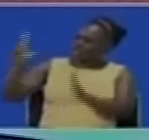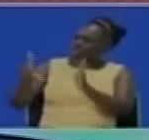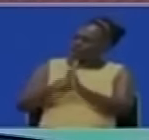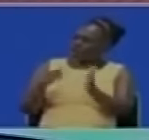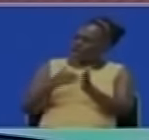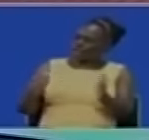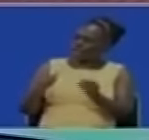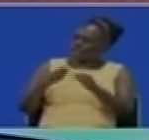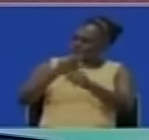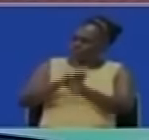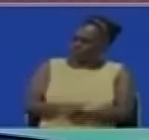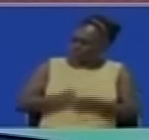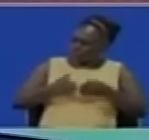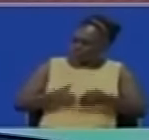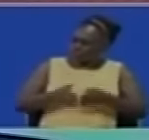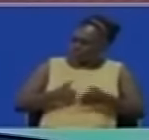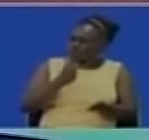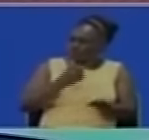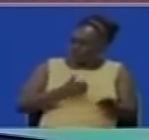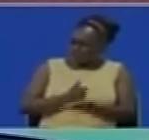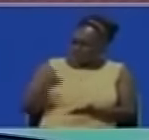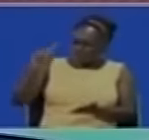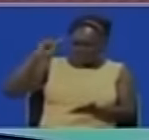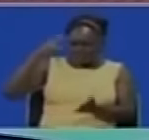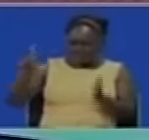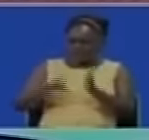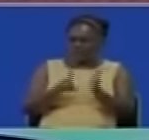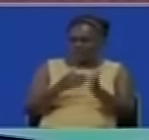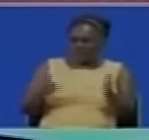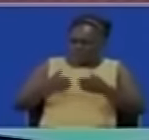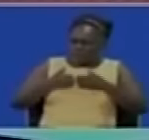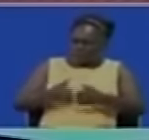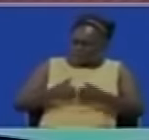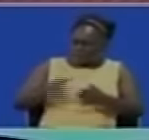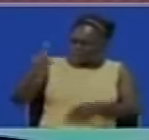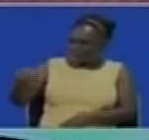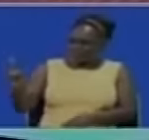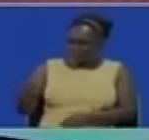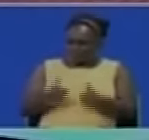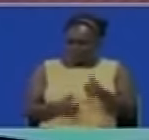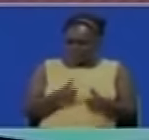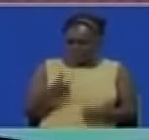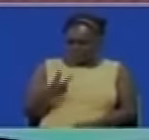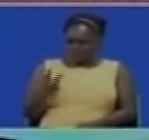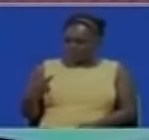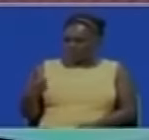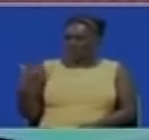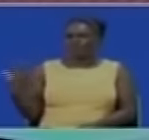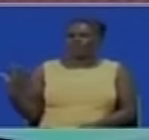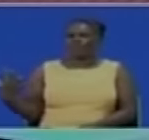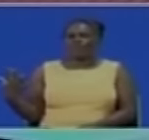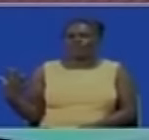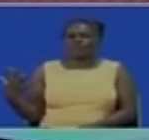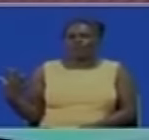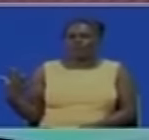ya dhulma za ngono ni za haki? Je, unadhani sheria dhidi ya dhulma za ngono ni za haki? Nambari ya rafa ni 22155 au